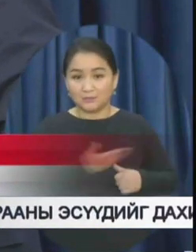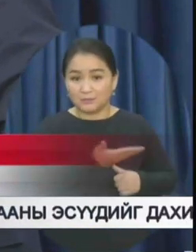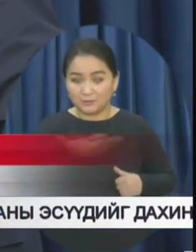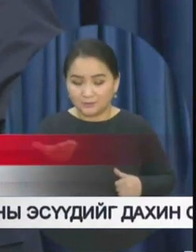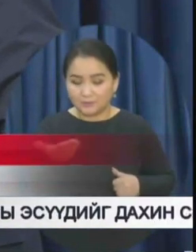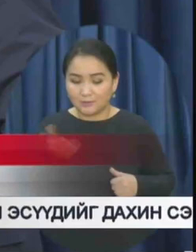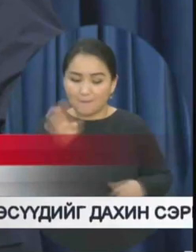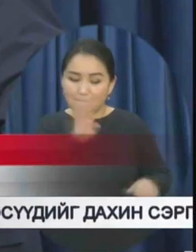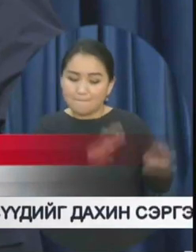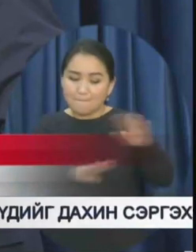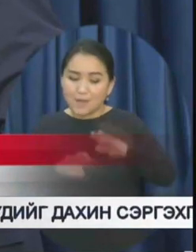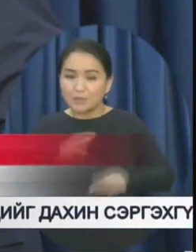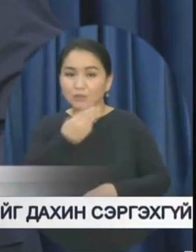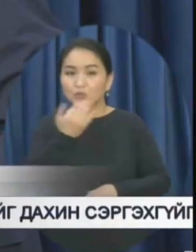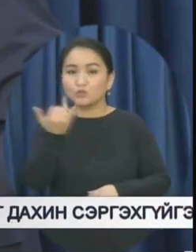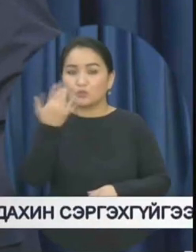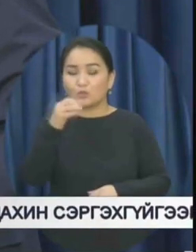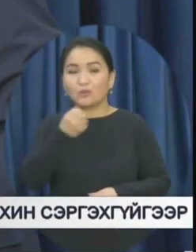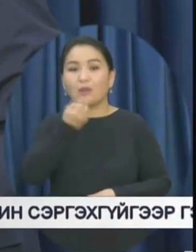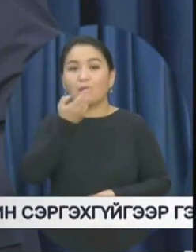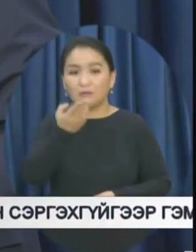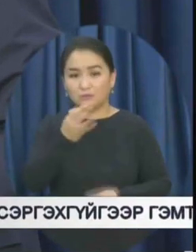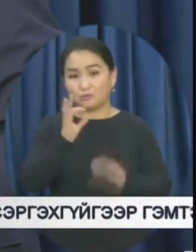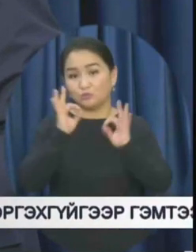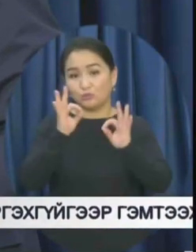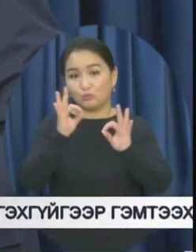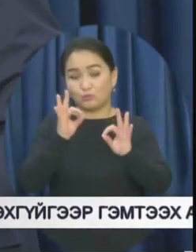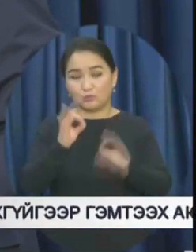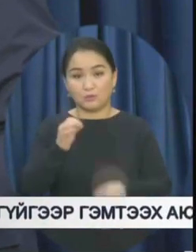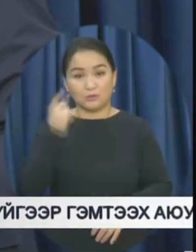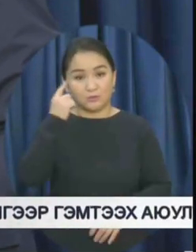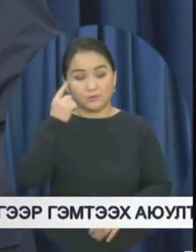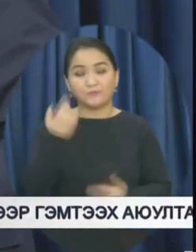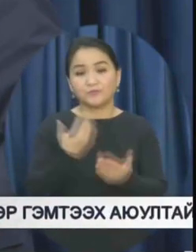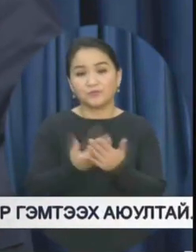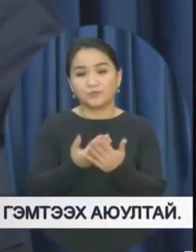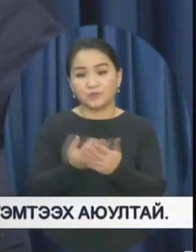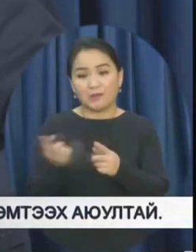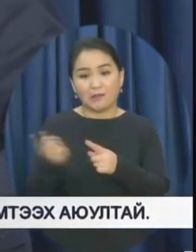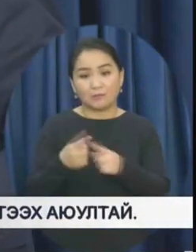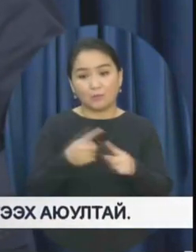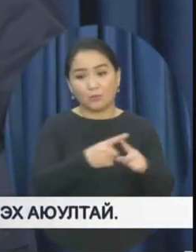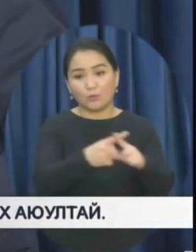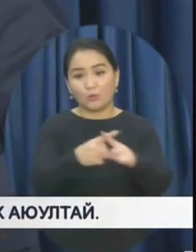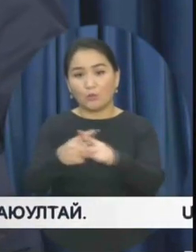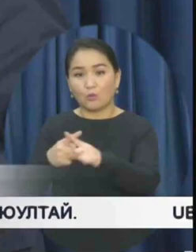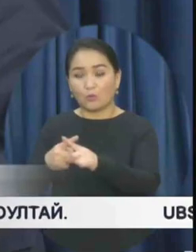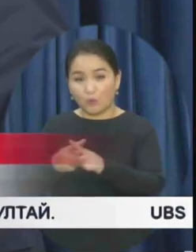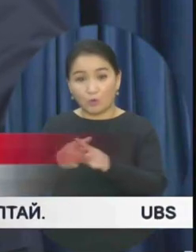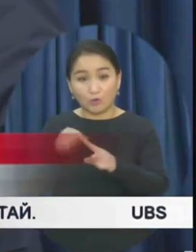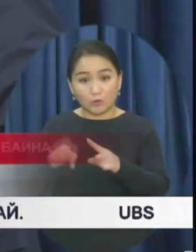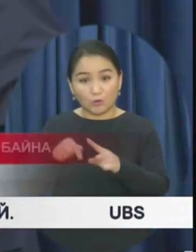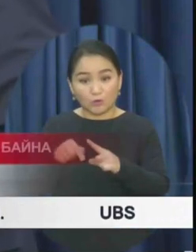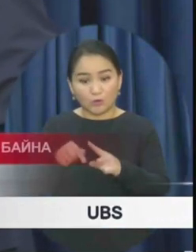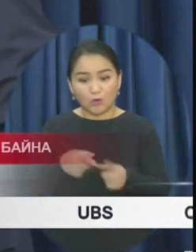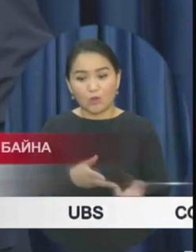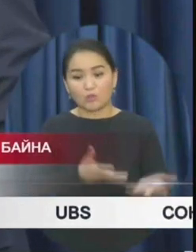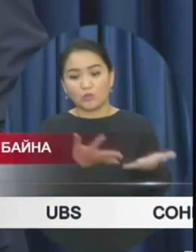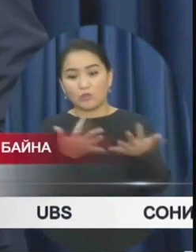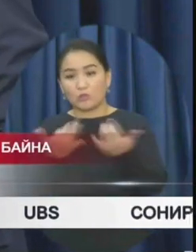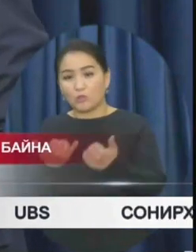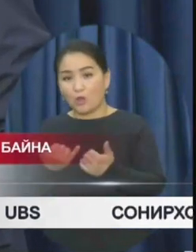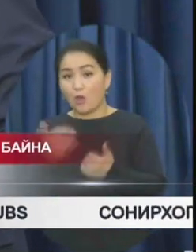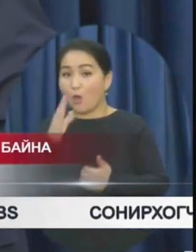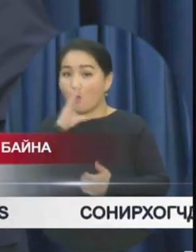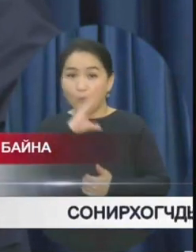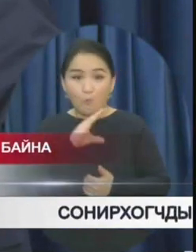нөхцөл байдлыг шууд хэлхэн зүйтэй гэж бодож байгаа. Магадгүй хөл хорионы төгсгөлд энэ тохиолдлын тоо буурахгүй нас оролтын тоо